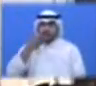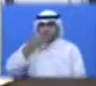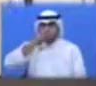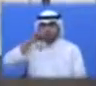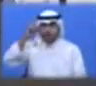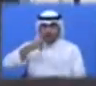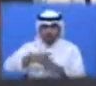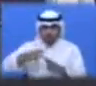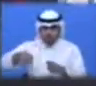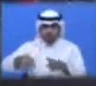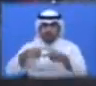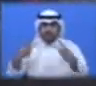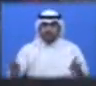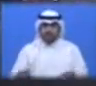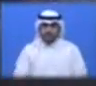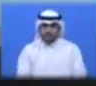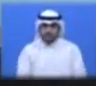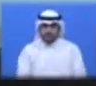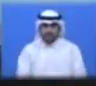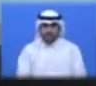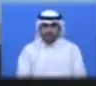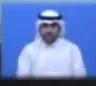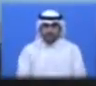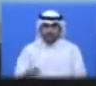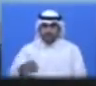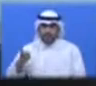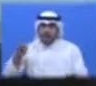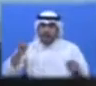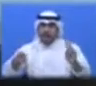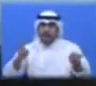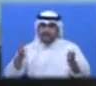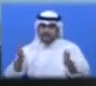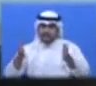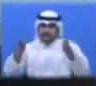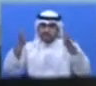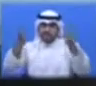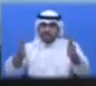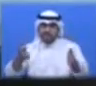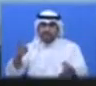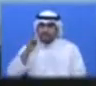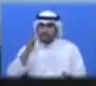اتفاقية صون التراث الثقافي. من حفل تسليم الجائزة